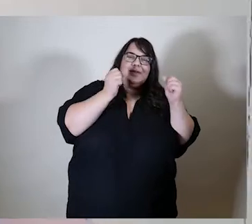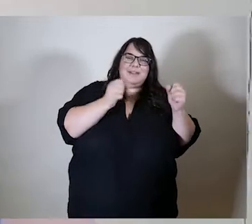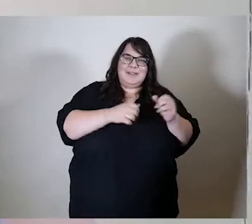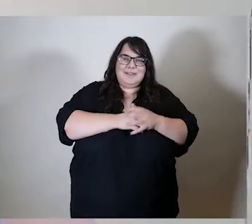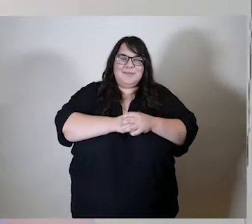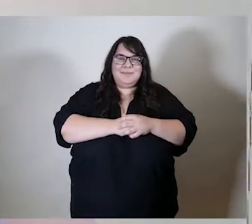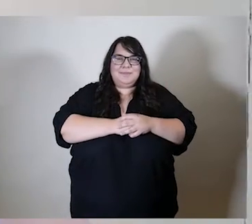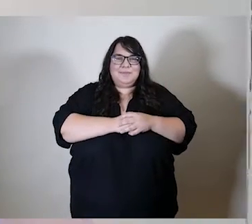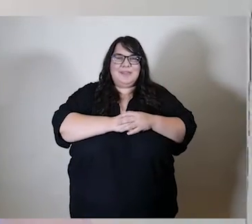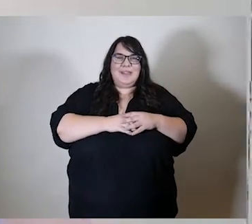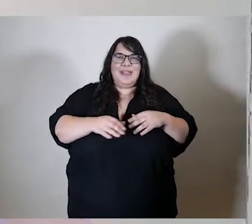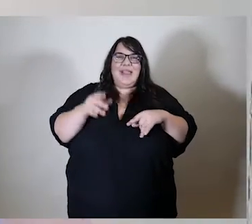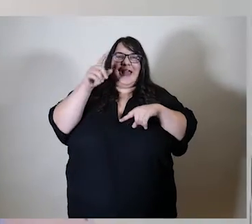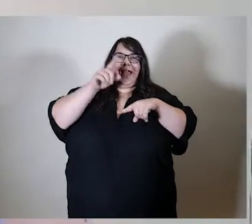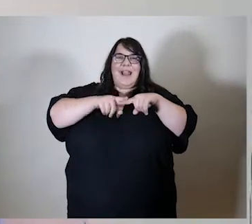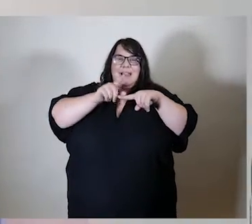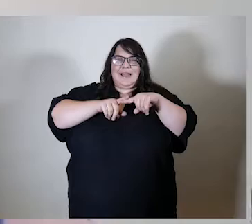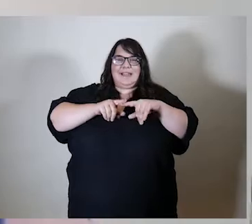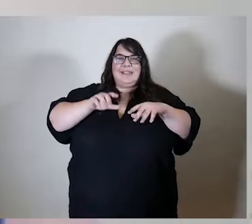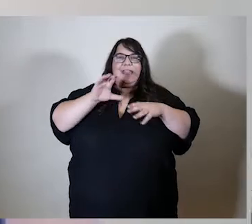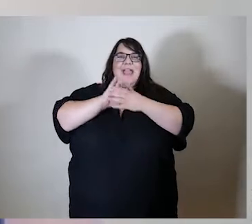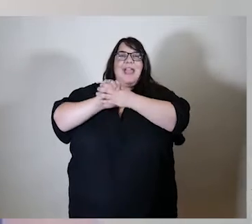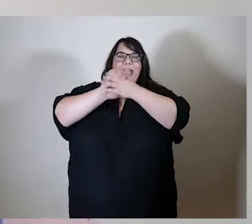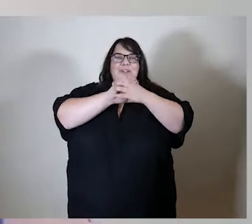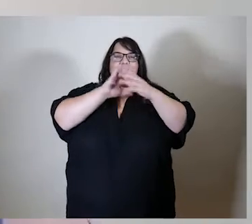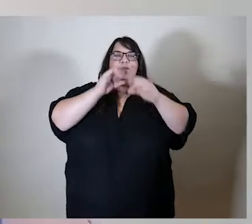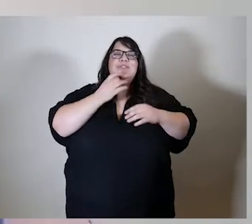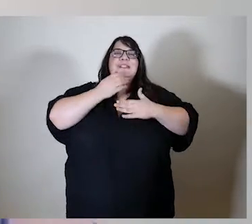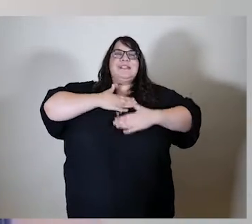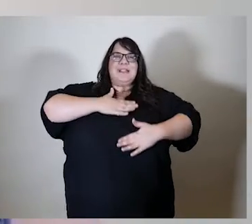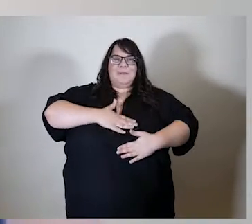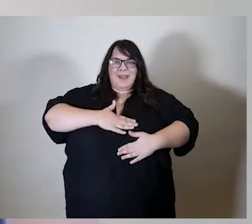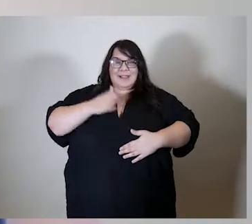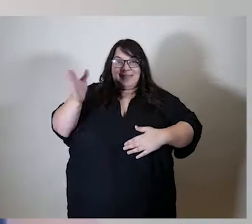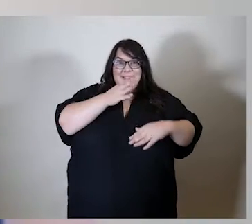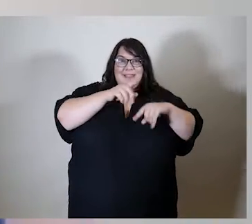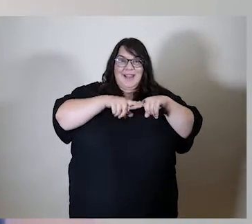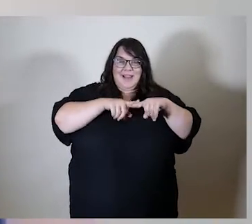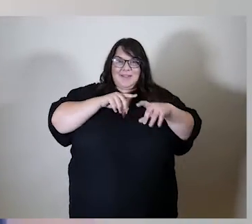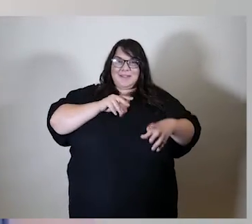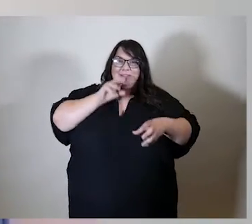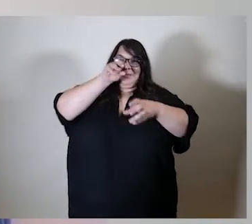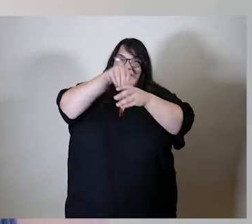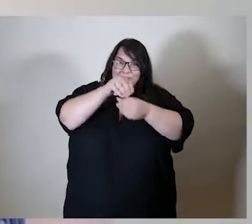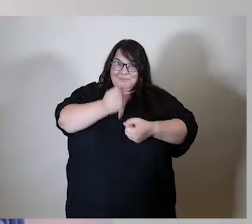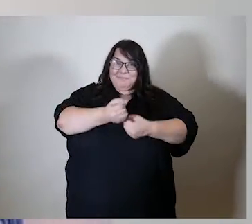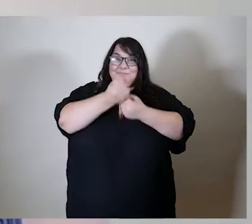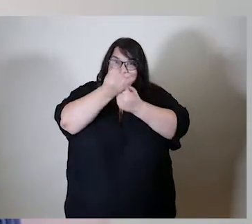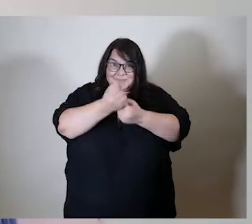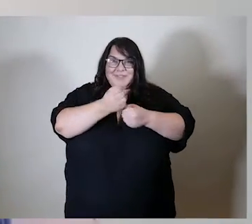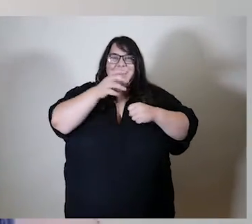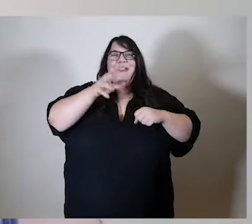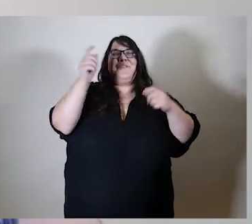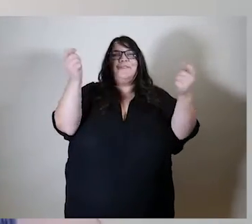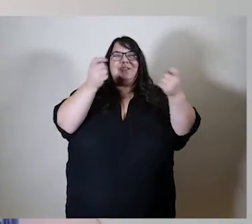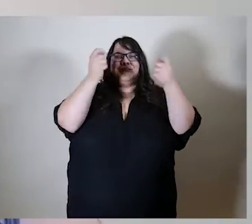Η Ελληνική Ένωση για την Αντιμετώπιση της Κλίνησης Καταπλάκας Δυτικής Ελλάδος συμμετέχει, συνηγορεί και